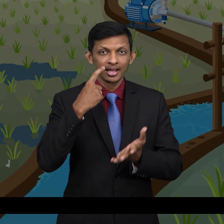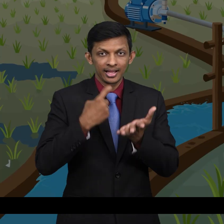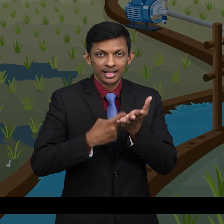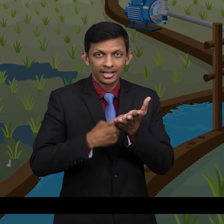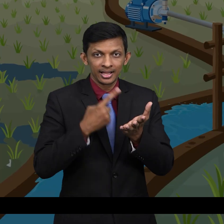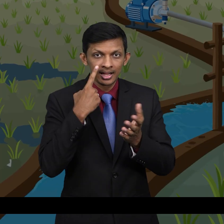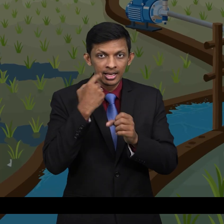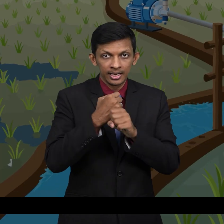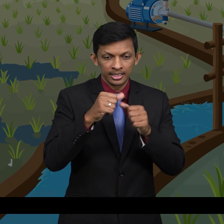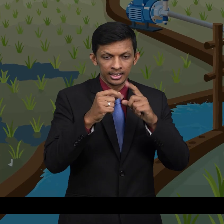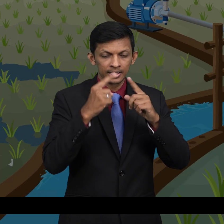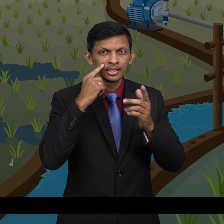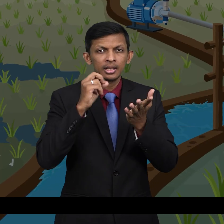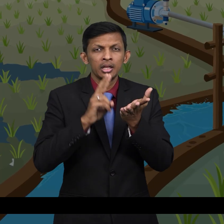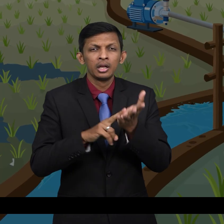सिंचाई।